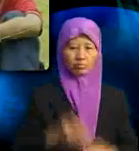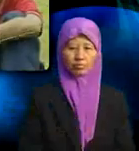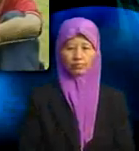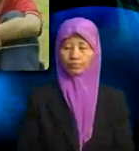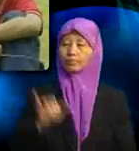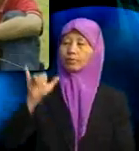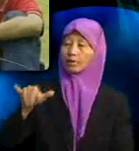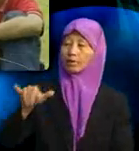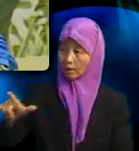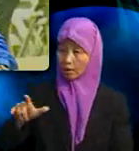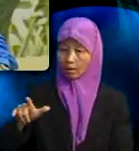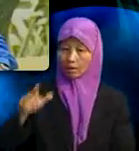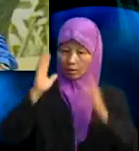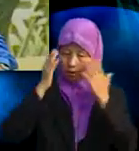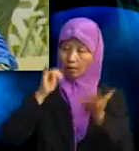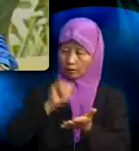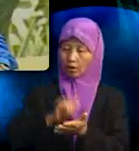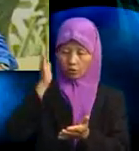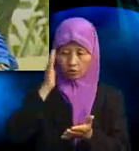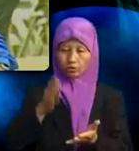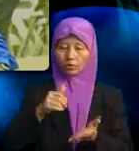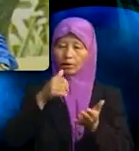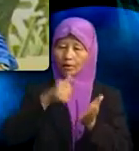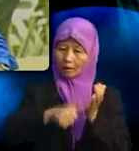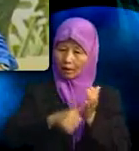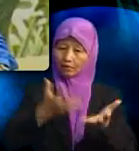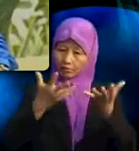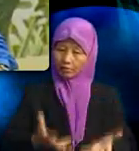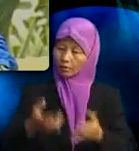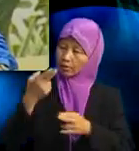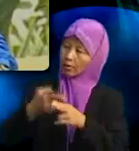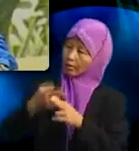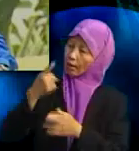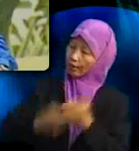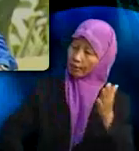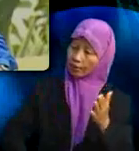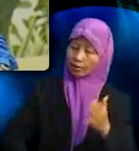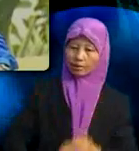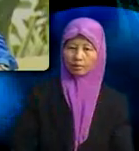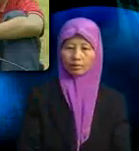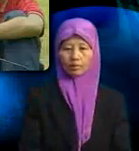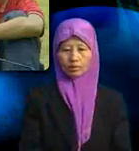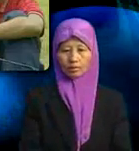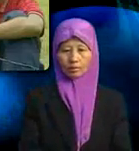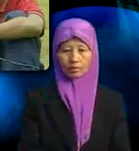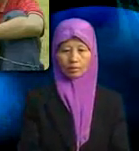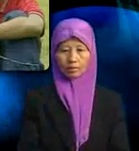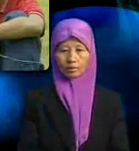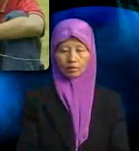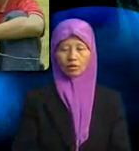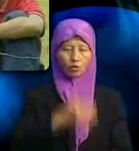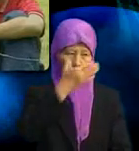Najis beratlah, ustaz. Yalah, ustaz tahulah najis berat. Tapi nama sebenarnya nama apa?